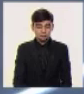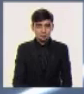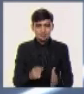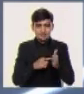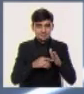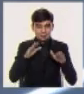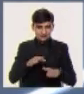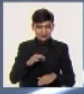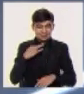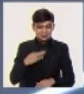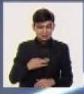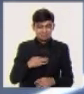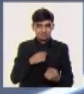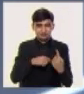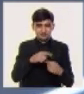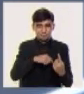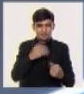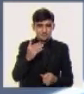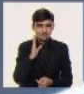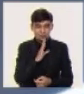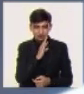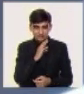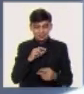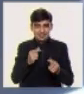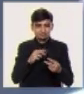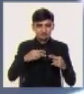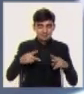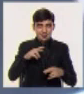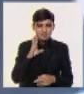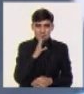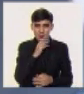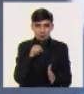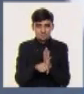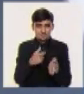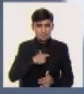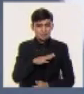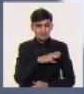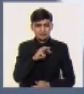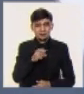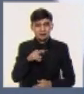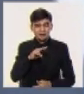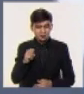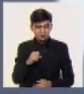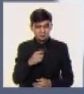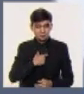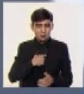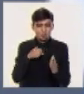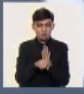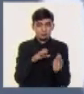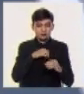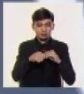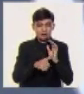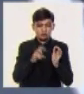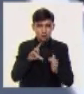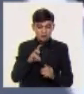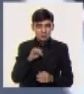Караганды сын владелицы обменного пункта рассказал свою версию причины самоубийства матери. Татьяна Костыгова покончила с собой 16